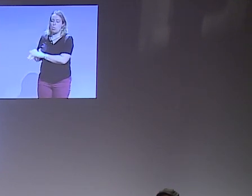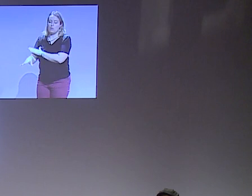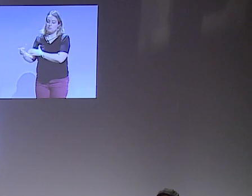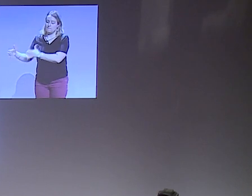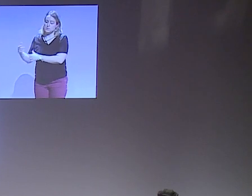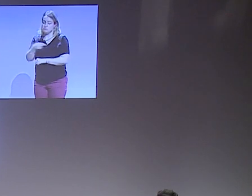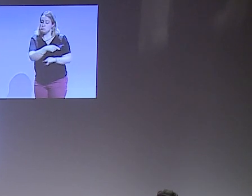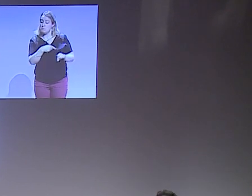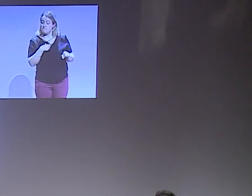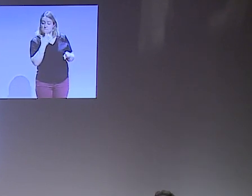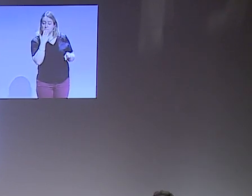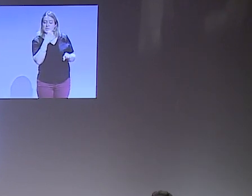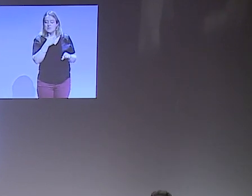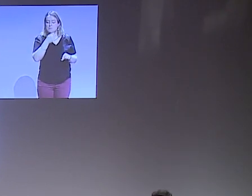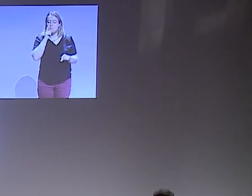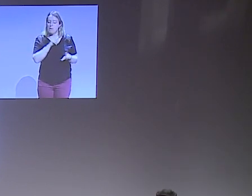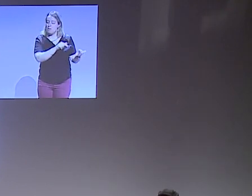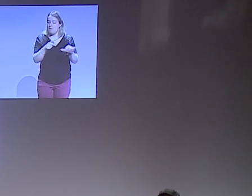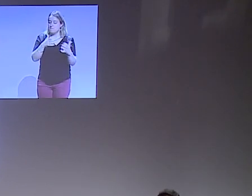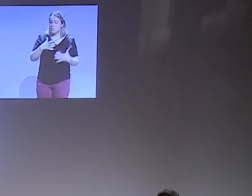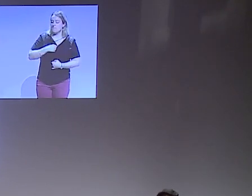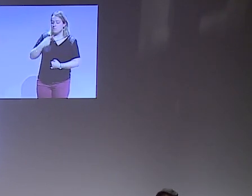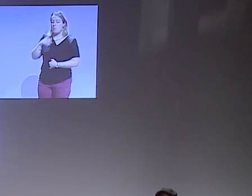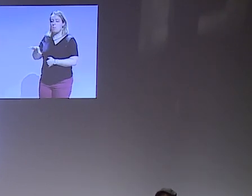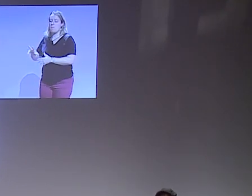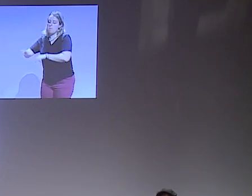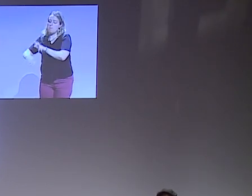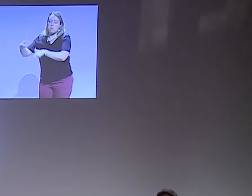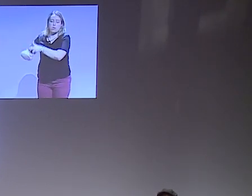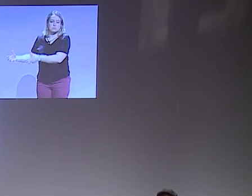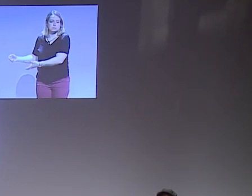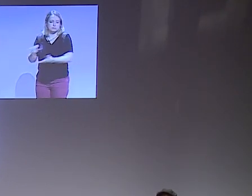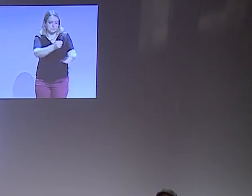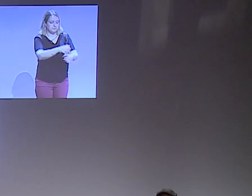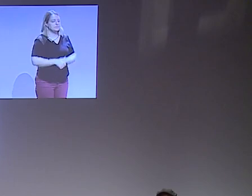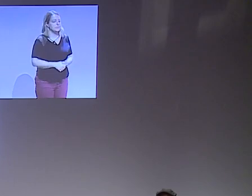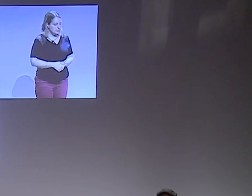enfants en France hexagonale, quoi. Ouais. Alors en fait, l'affaire